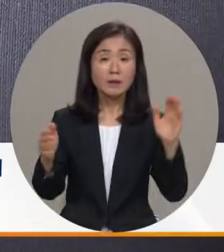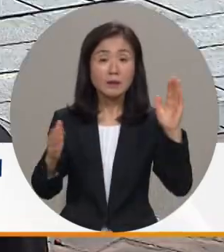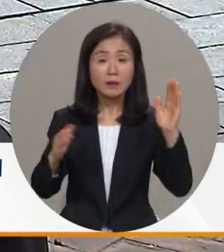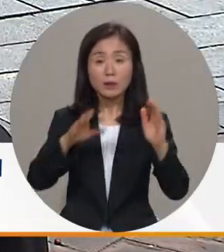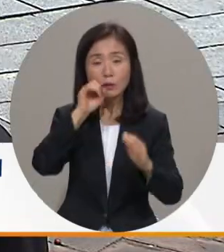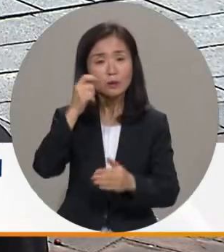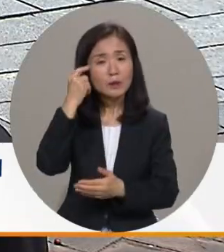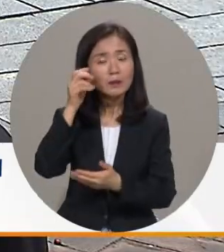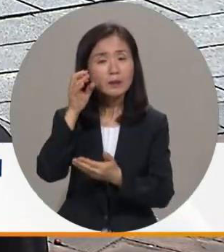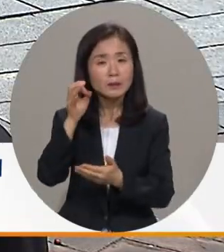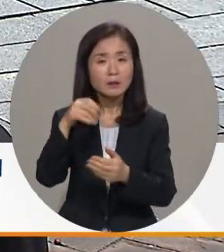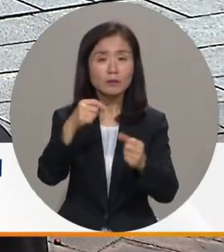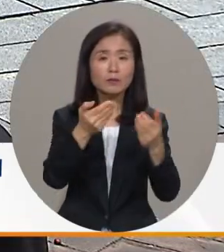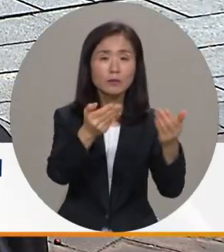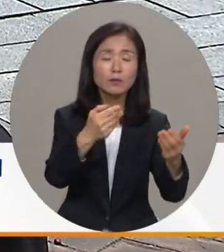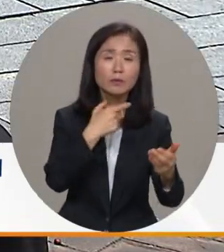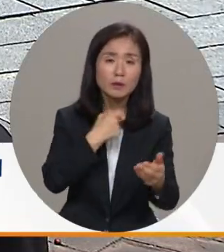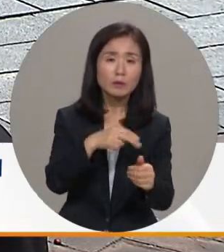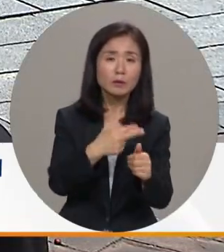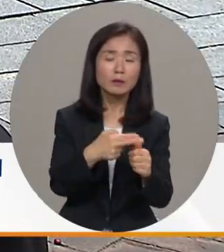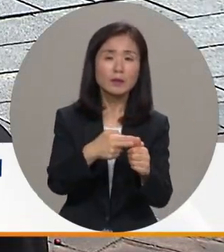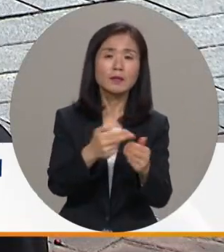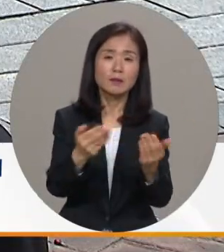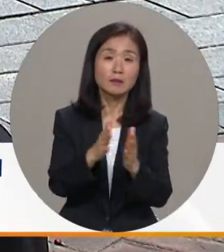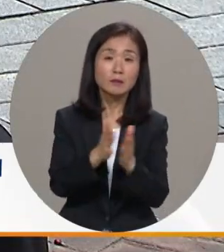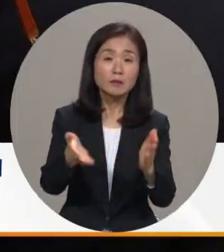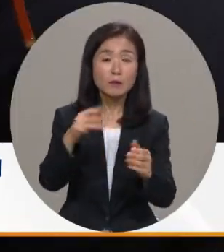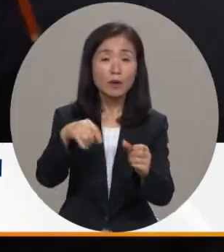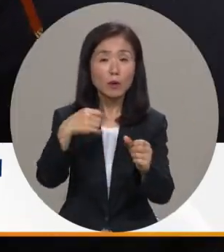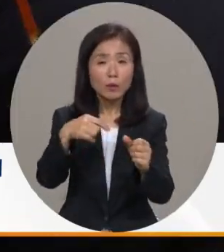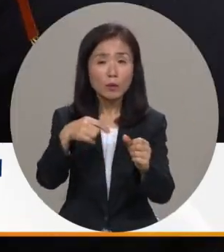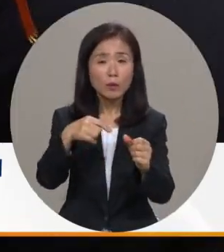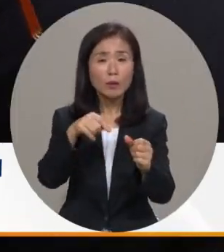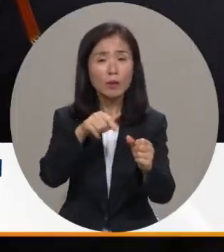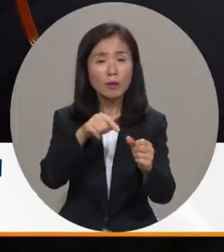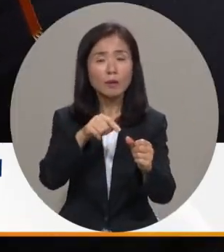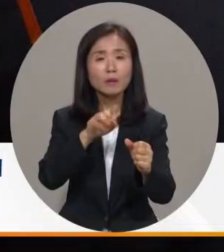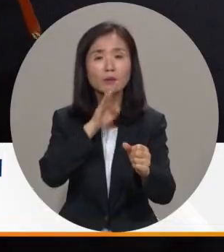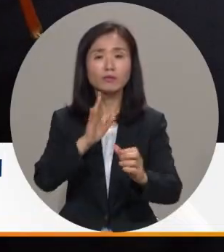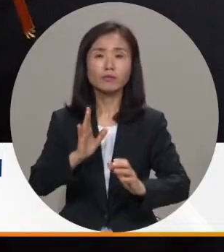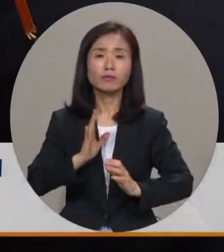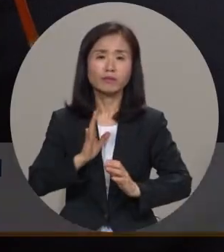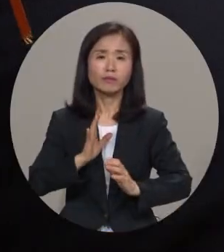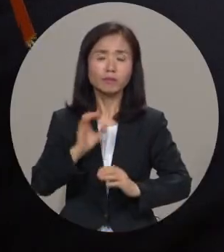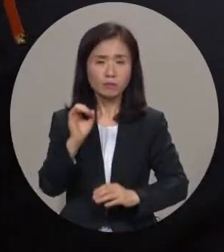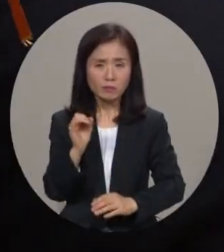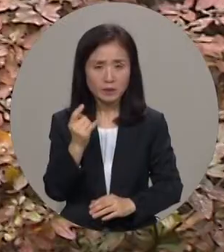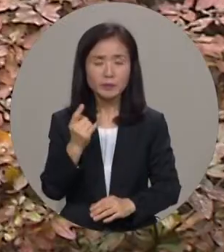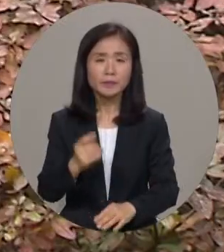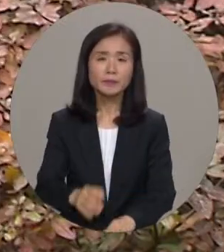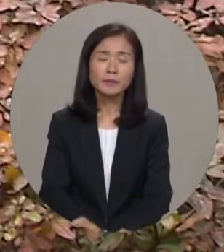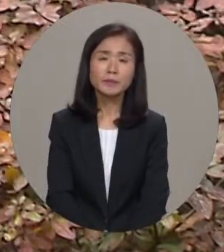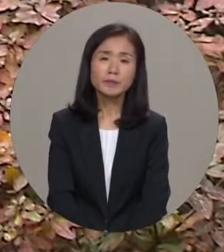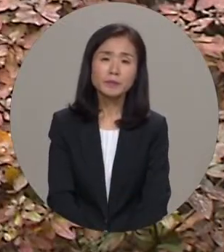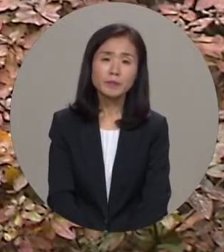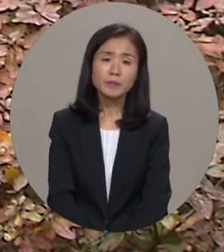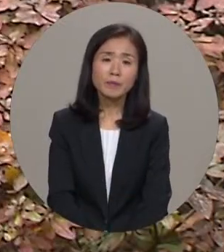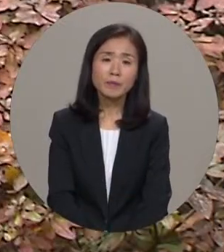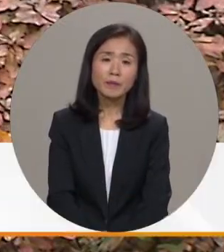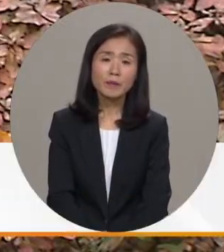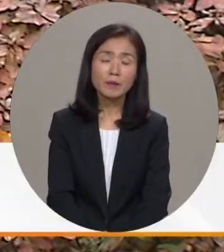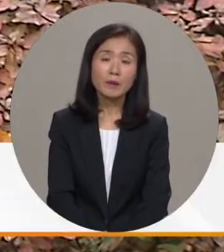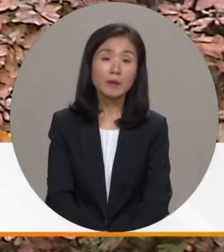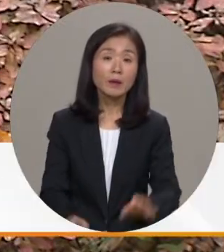위해 교사의 길을 선택했지만 교육을 시도하는 일 그 자체가 두려워졌기 때문입니다. 학부모